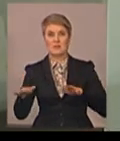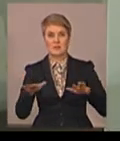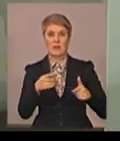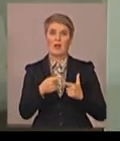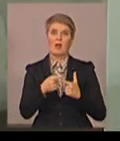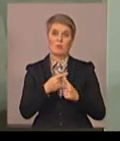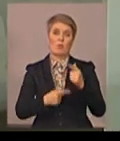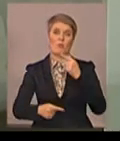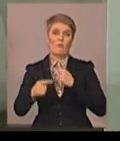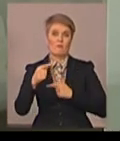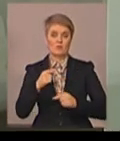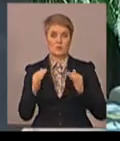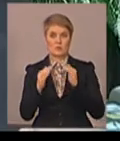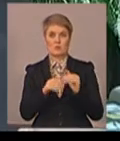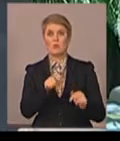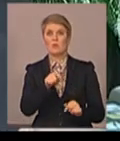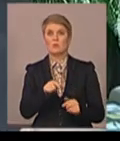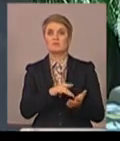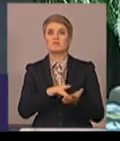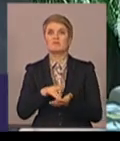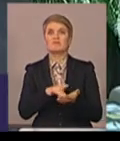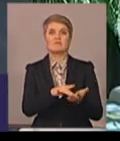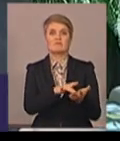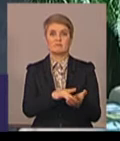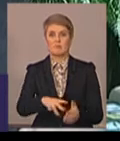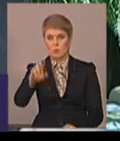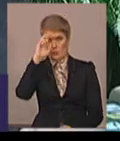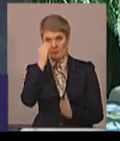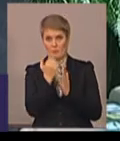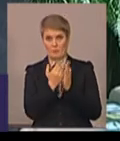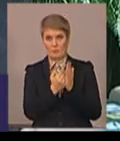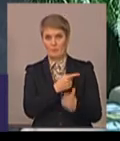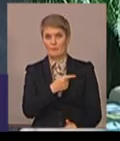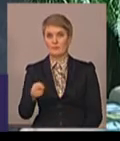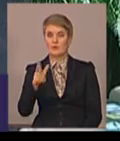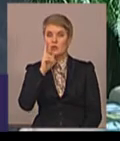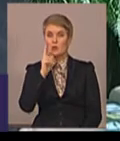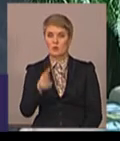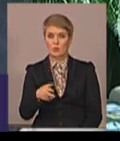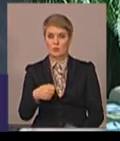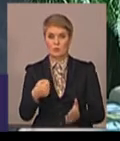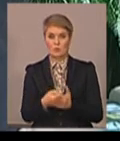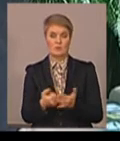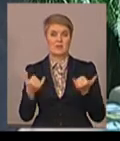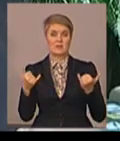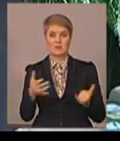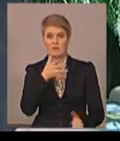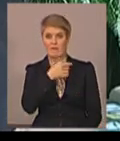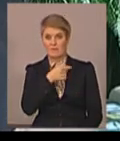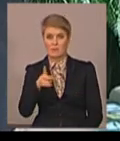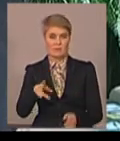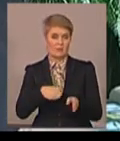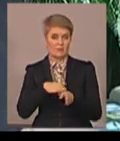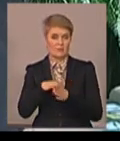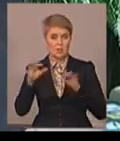додому. Люди микаються. Государственной программы в течение 3 лет до настоящего времени так и не